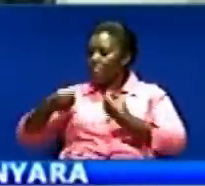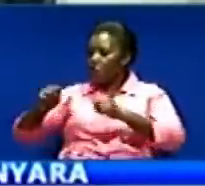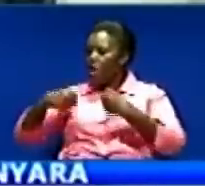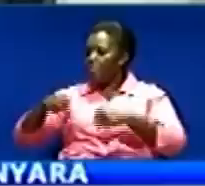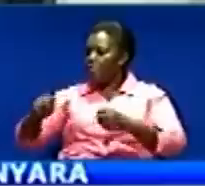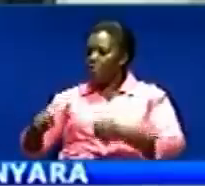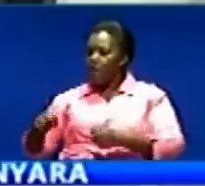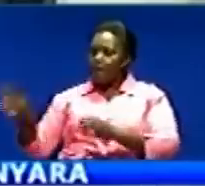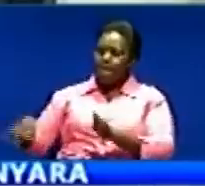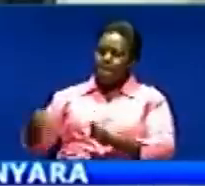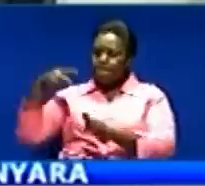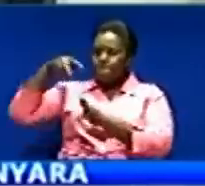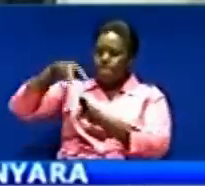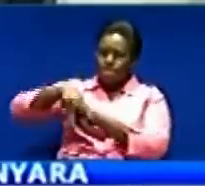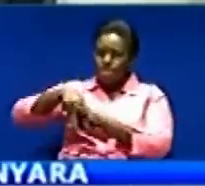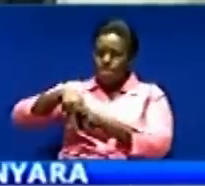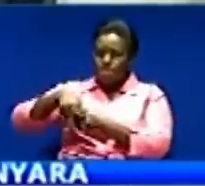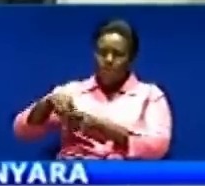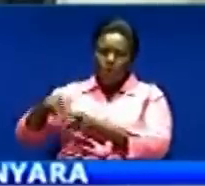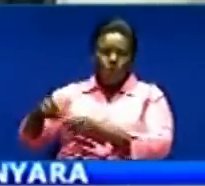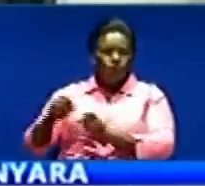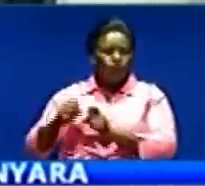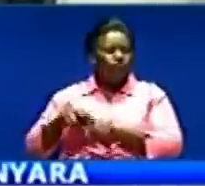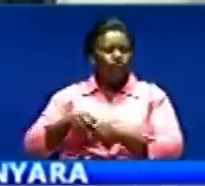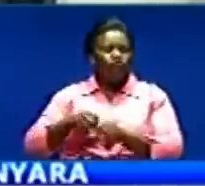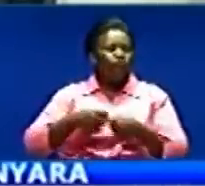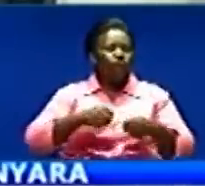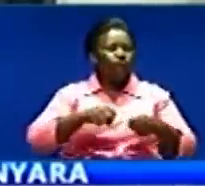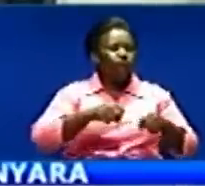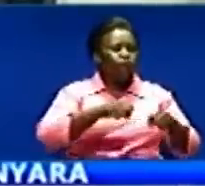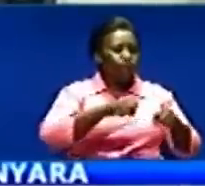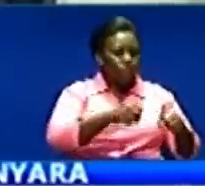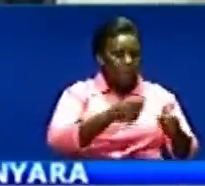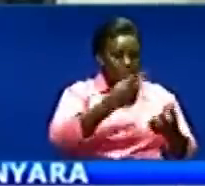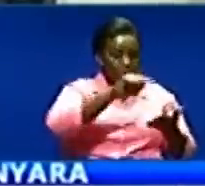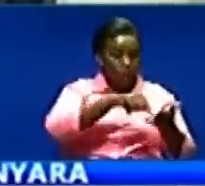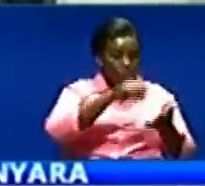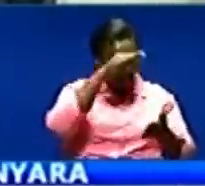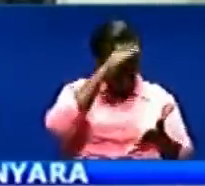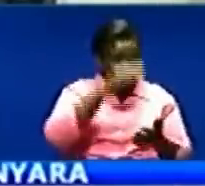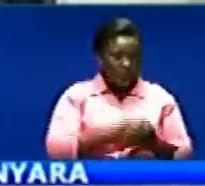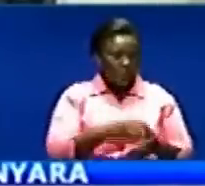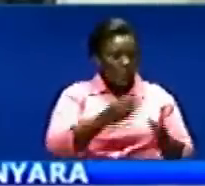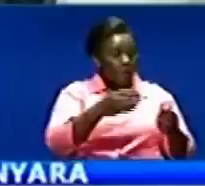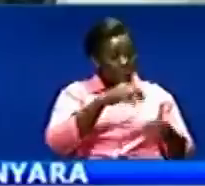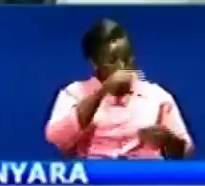sana, wakamchukua yule mtoto kumfikisha kituo cha polisi, akapewa